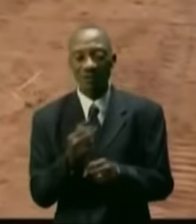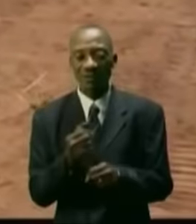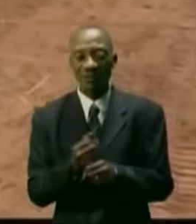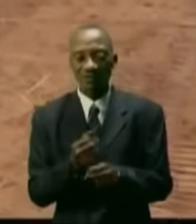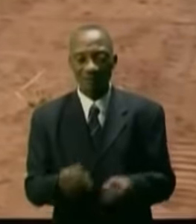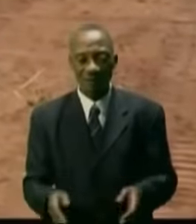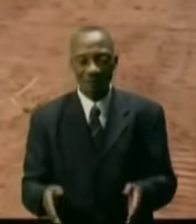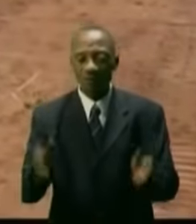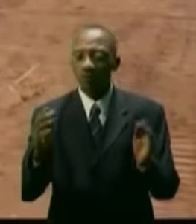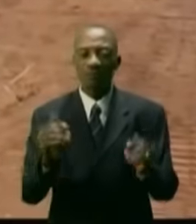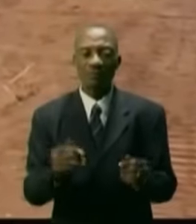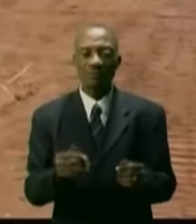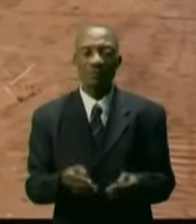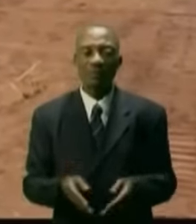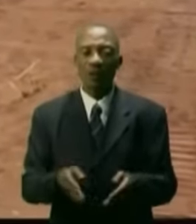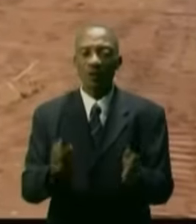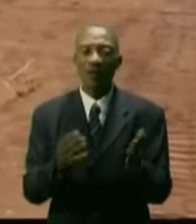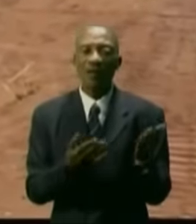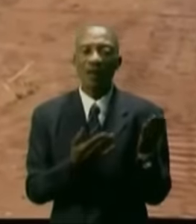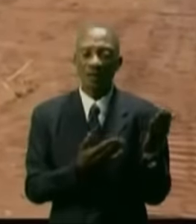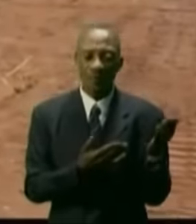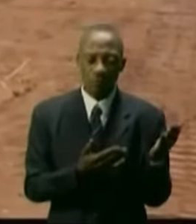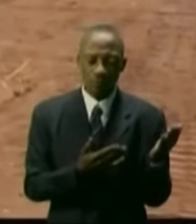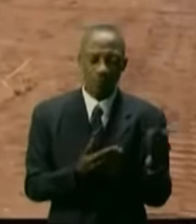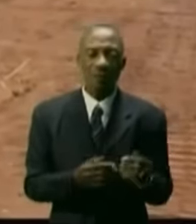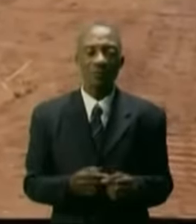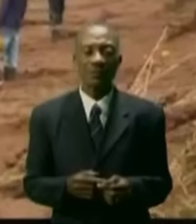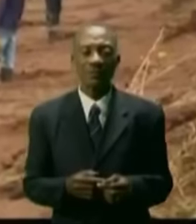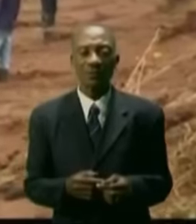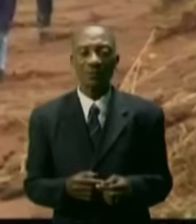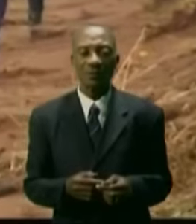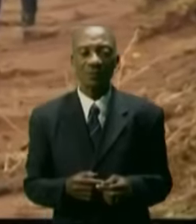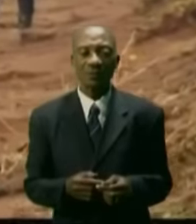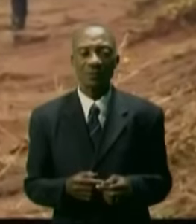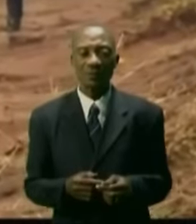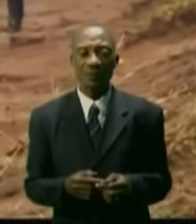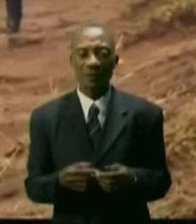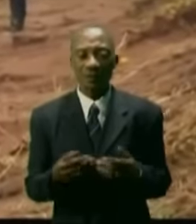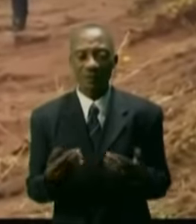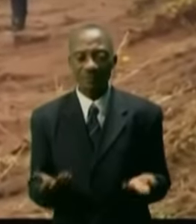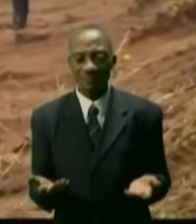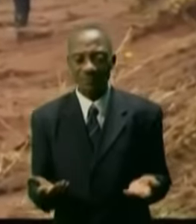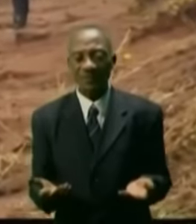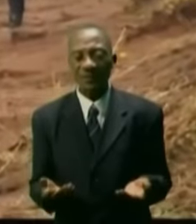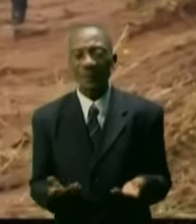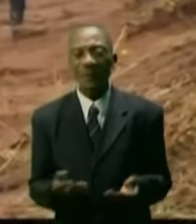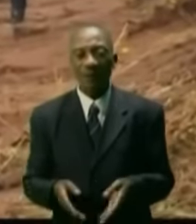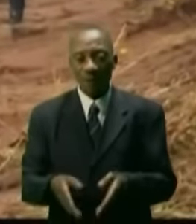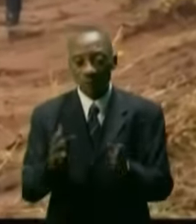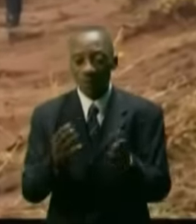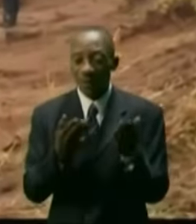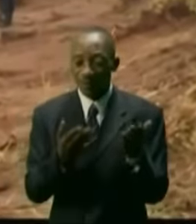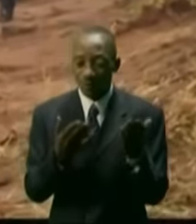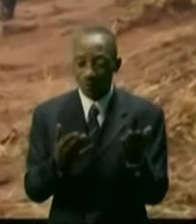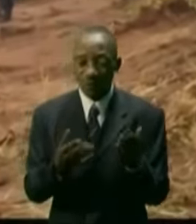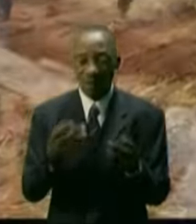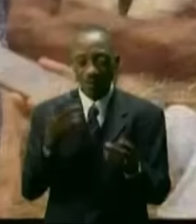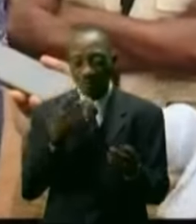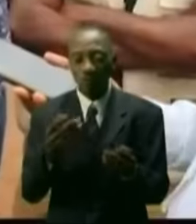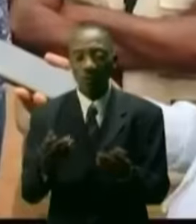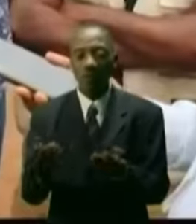cette phase d'ouverture de pistes, est contrôlé par le bureau technique de contrôle,